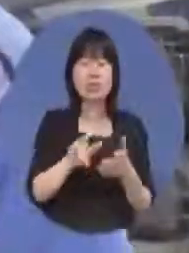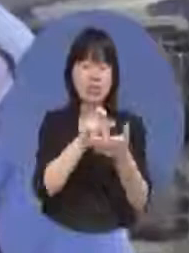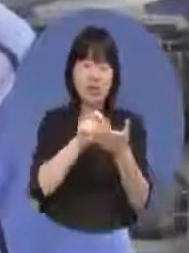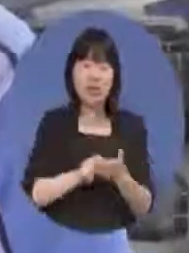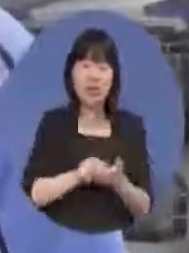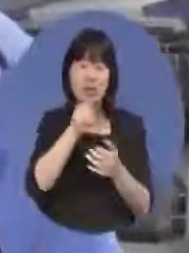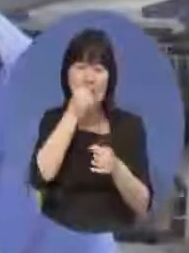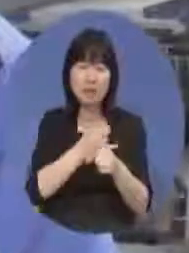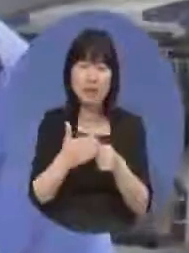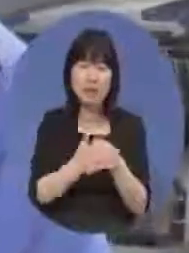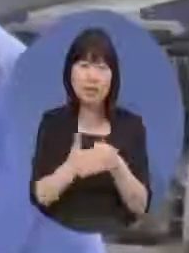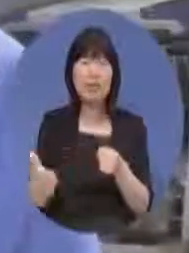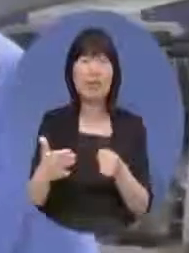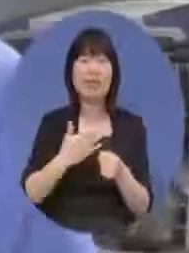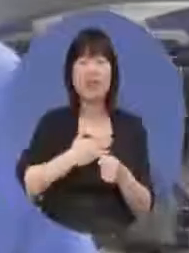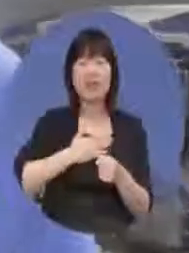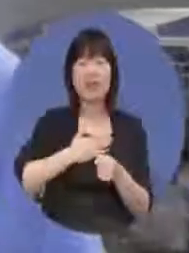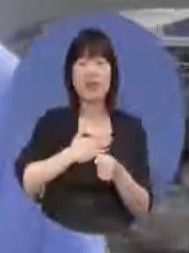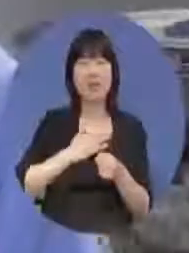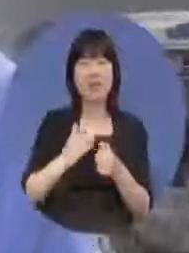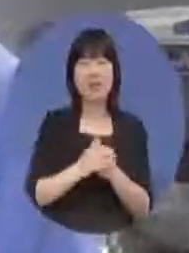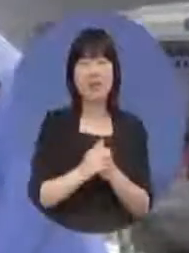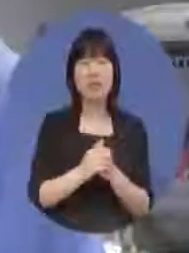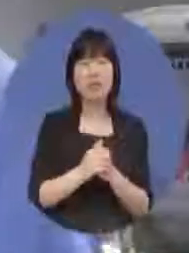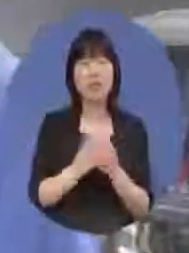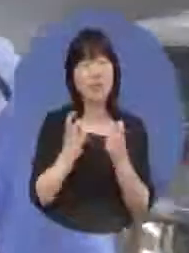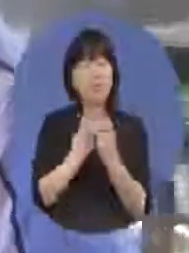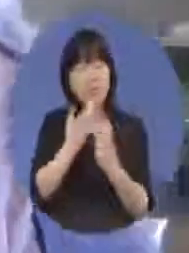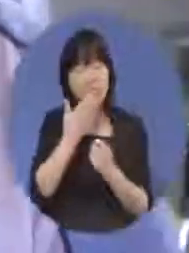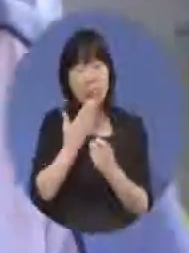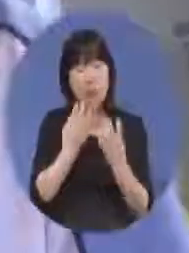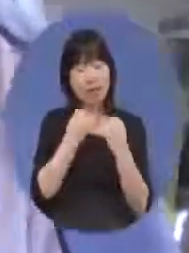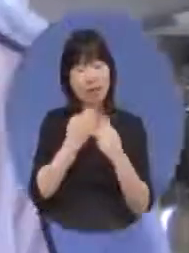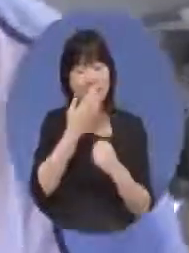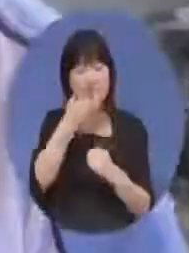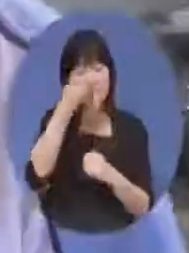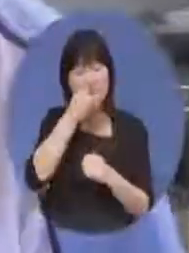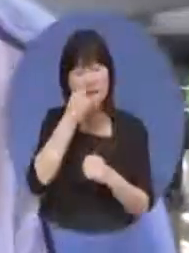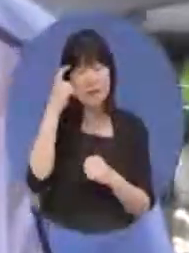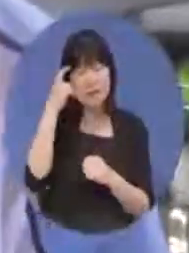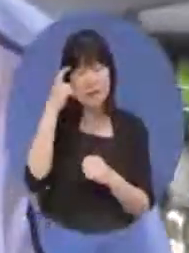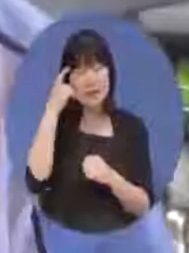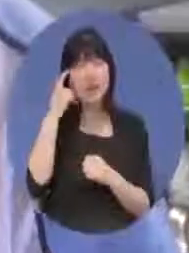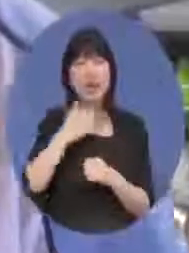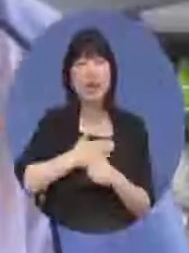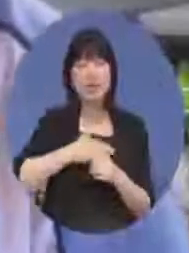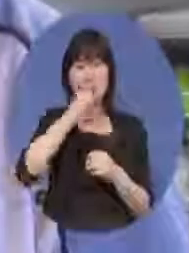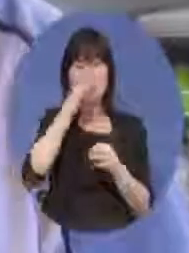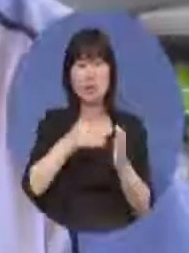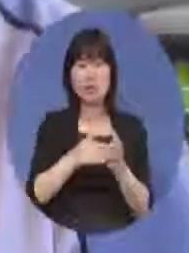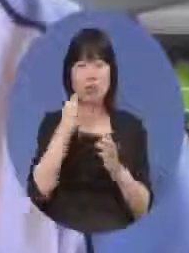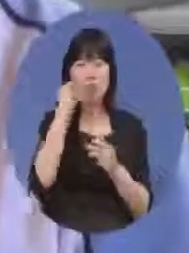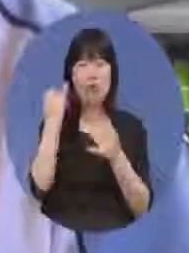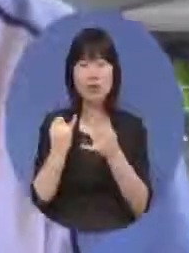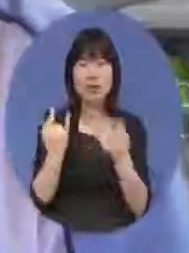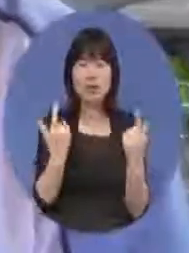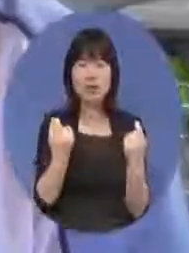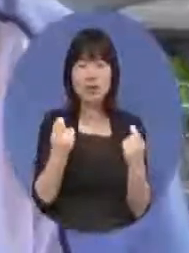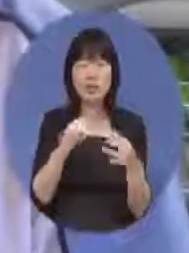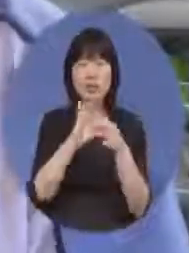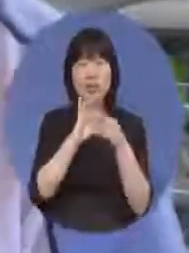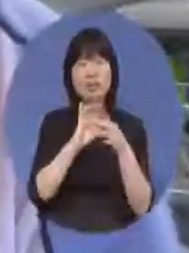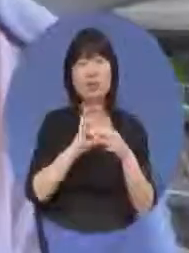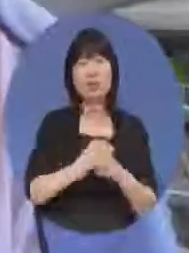적으면서 내가 어떻게 먹어야 되고 얼마나 많이 먹고 있나를 자극을 할 수 있고 어머니도 이제 이런 걸 보면서